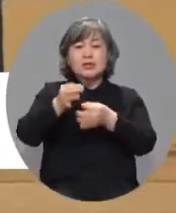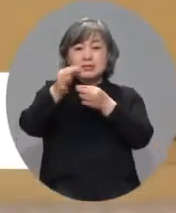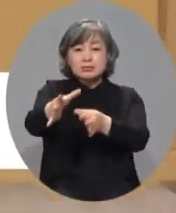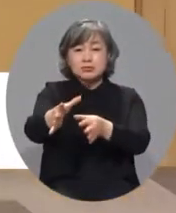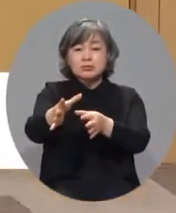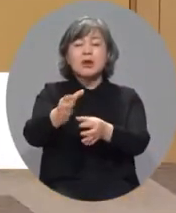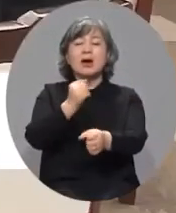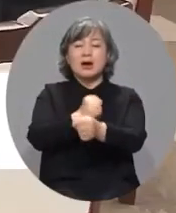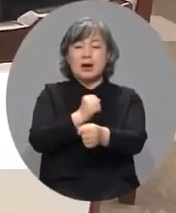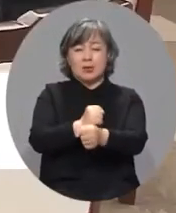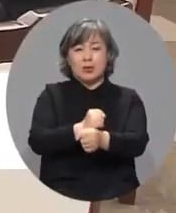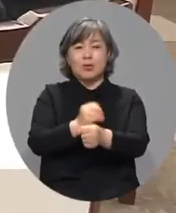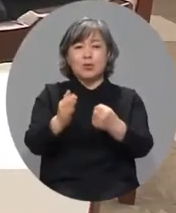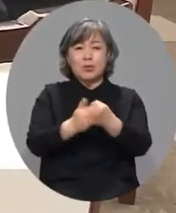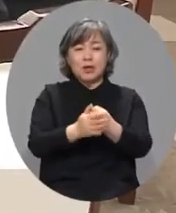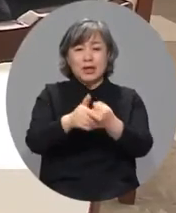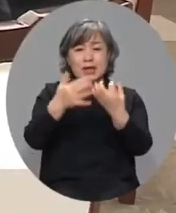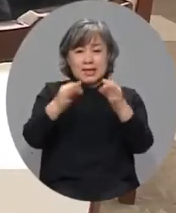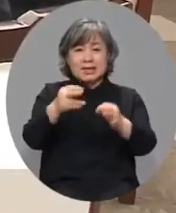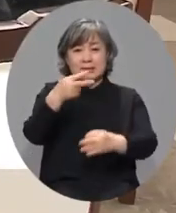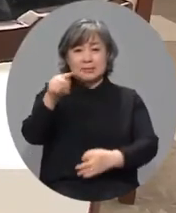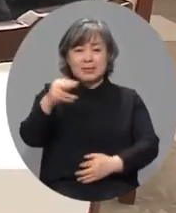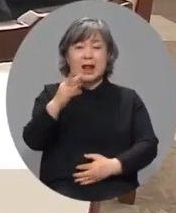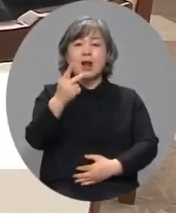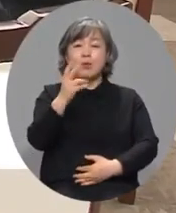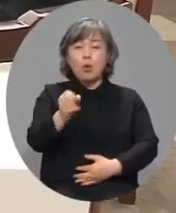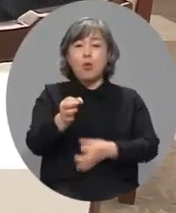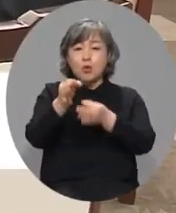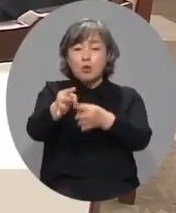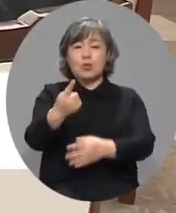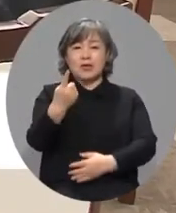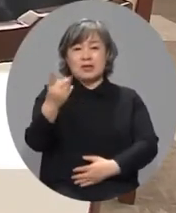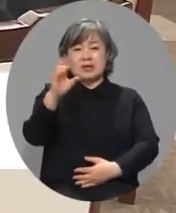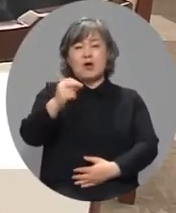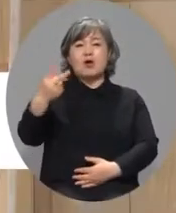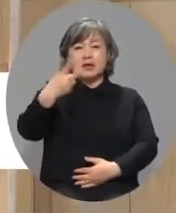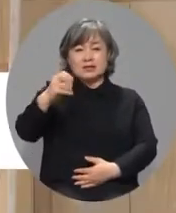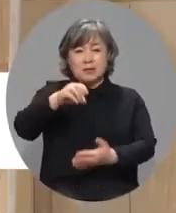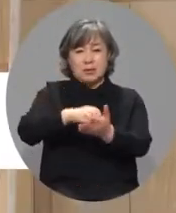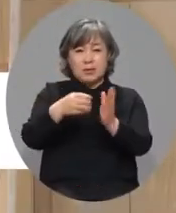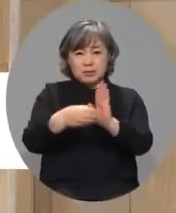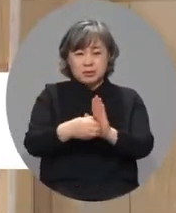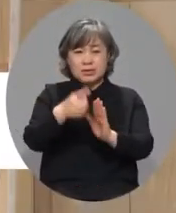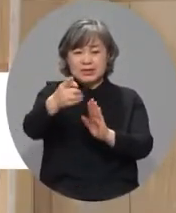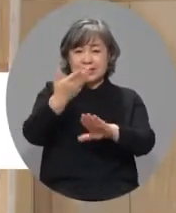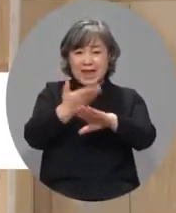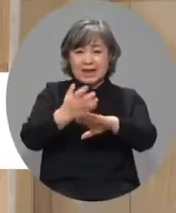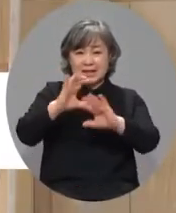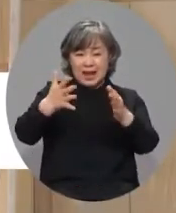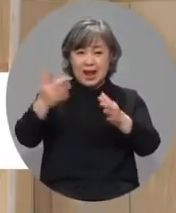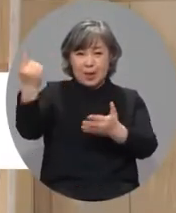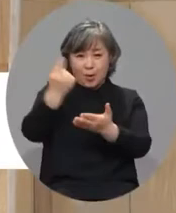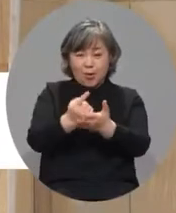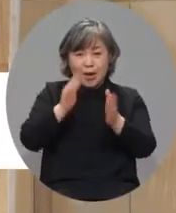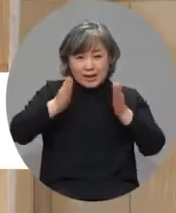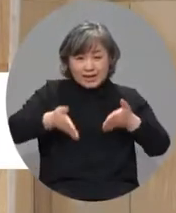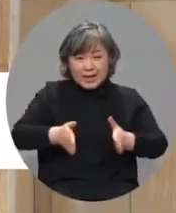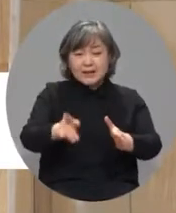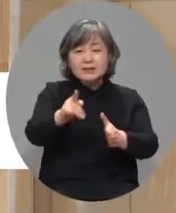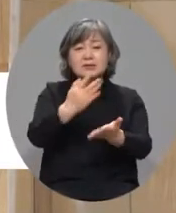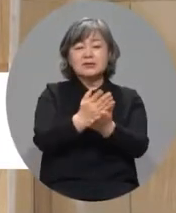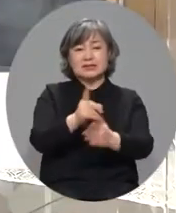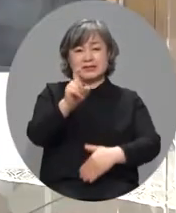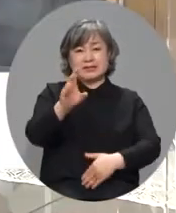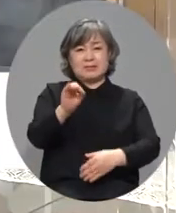전달식을 개최하고 김 달봉 씨가 전해 온 성금 1억 2000만원을 다문화가정 백구 3 1년 단 매월